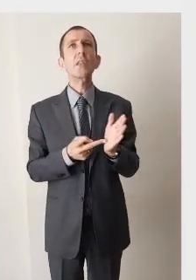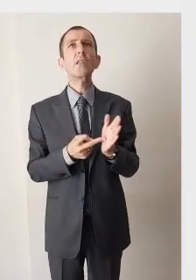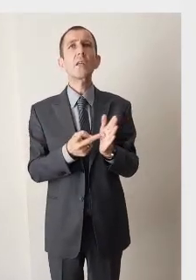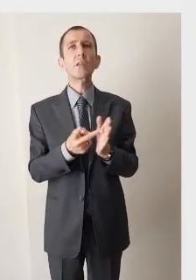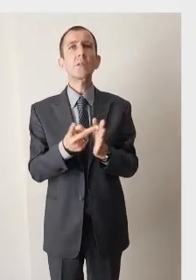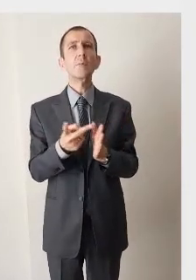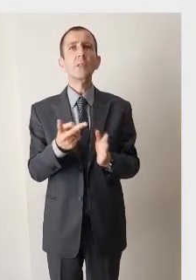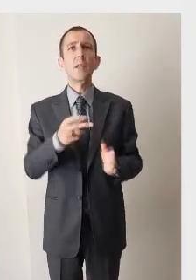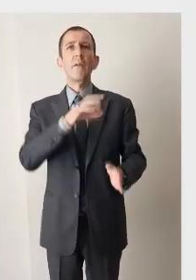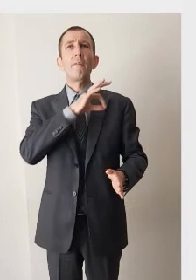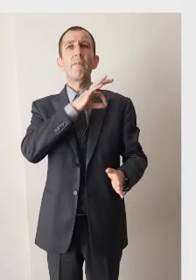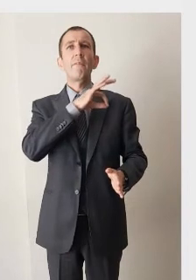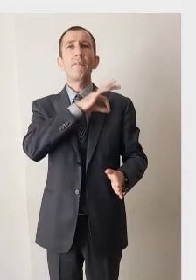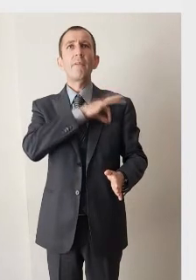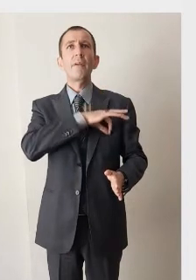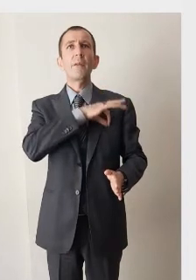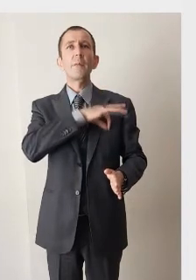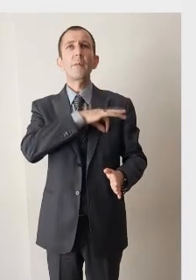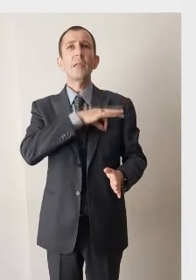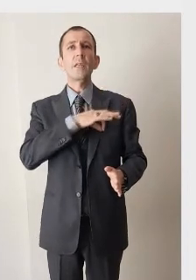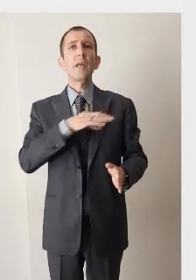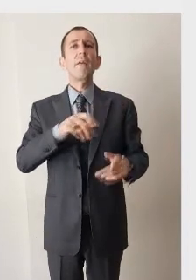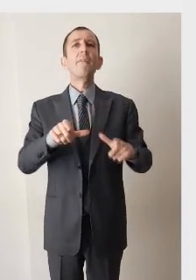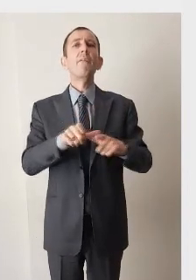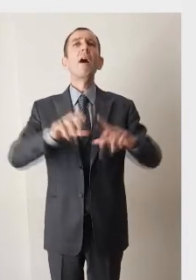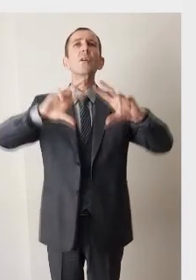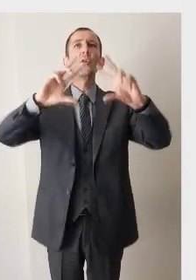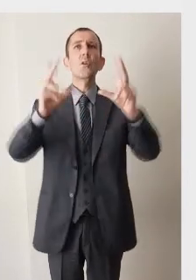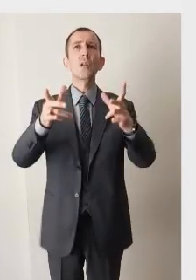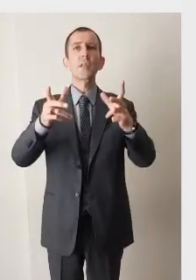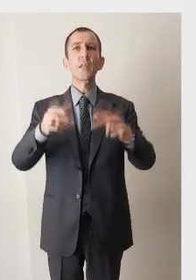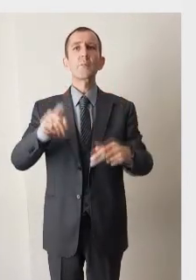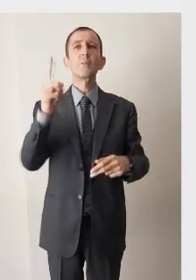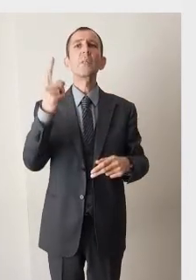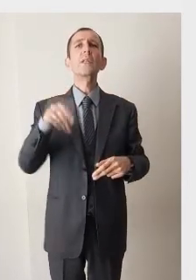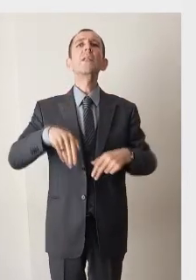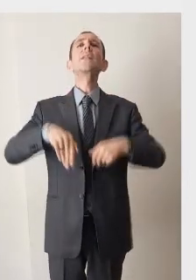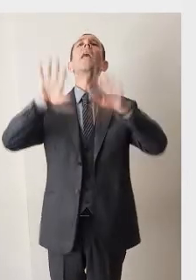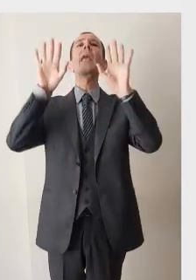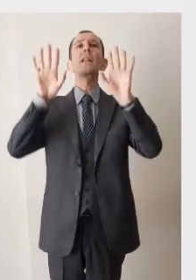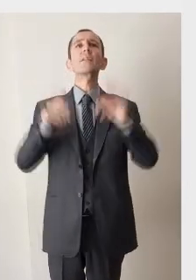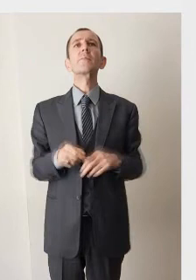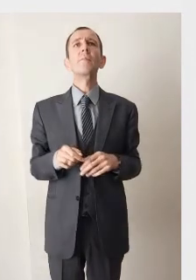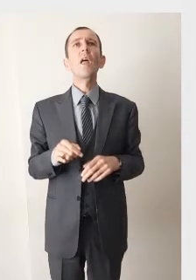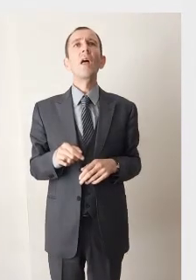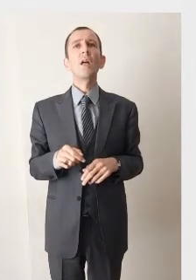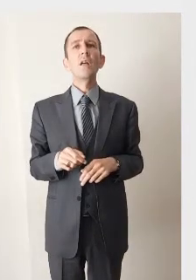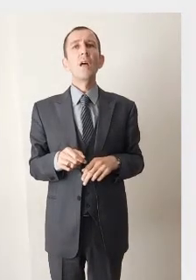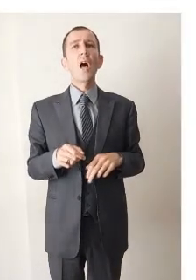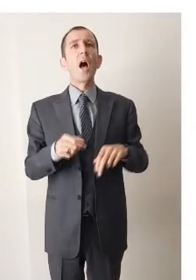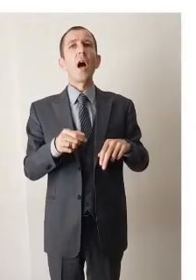ıslahı ve toprak analizi tarımda verimi etkileyen faktörlerdendir. Fakat depremlerin tarım üzerinde herhangi bir etkisi